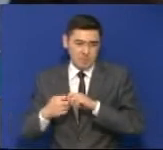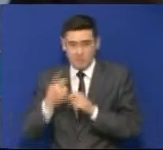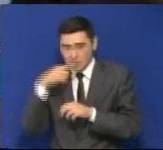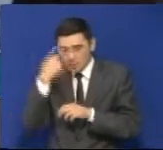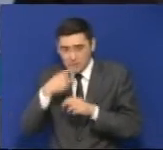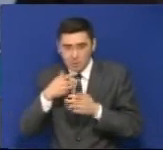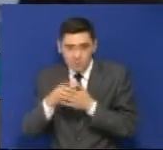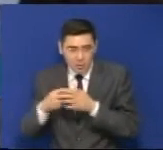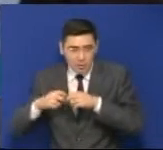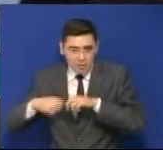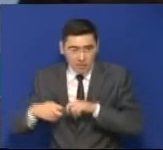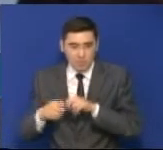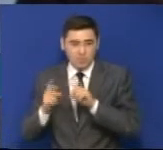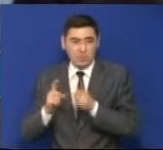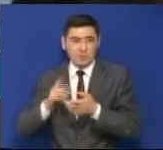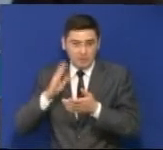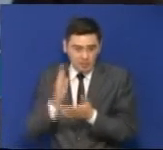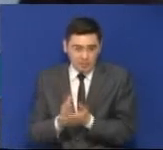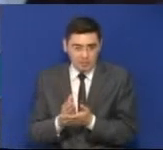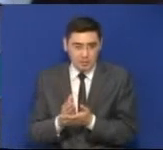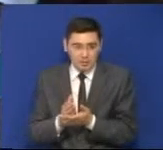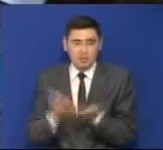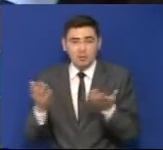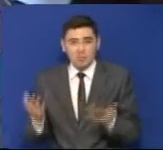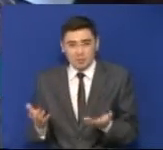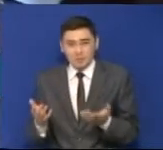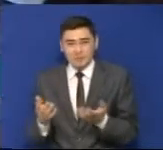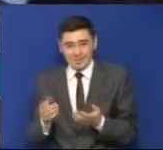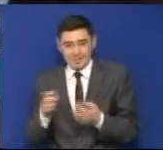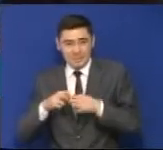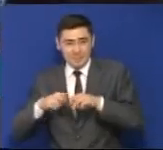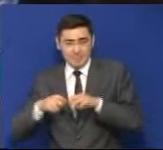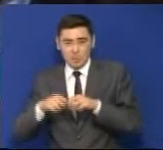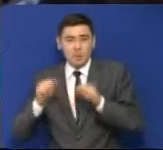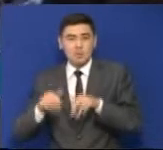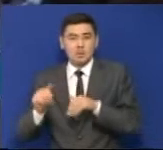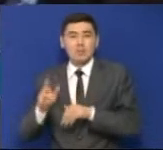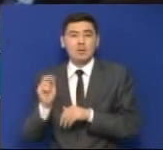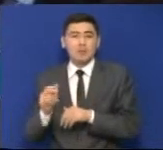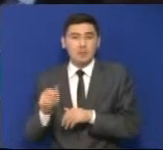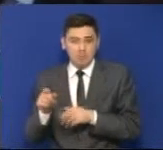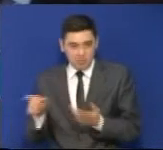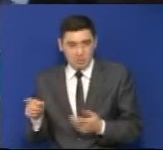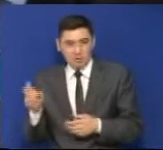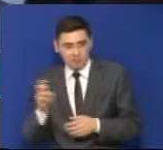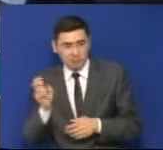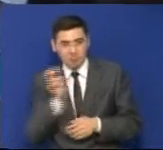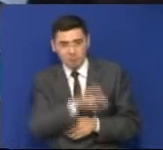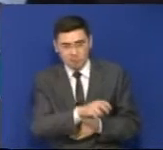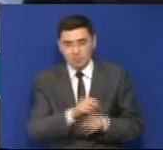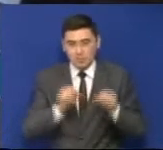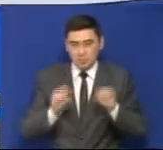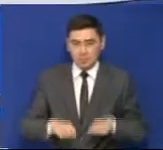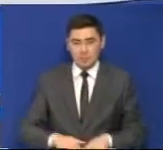басында проблемалар бар ғой, шаруа көп. Сондай мәселелерді шешу үшін, сондай мәселеге жауап алу үшін орталыққа жиі келетін болады.